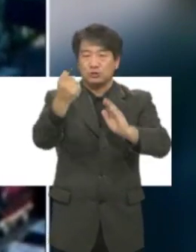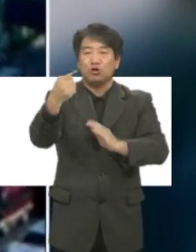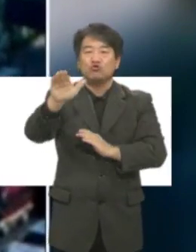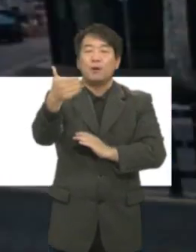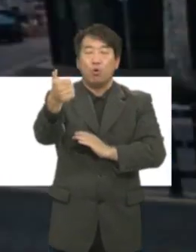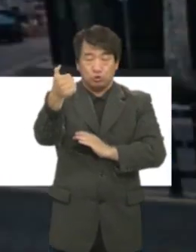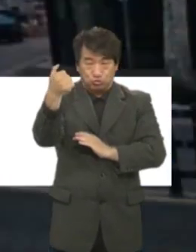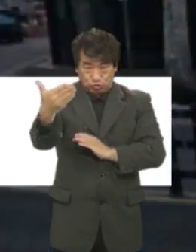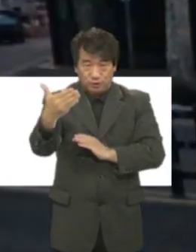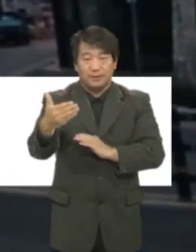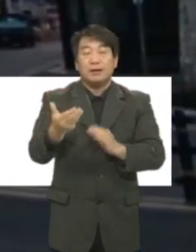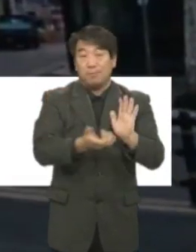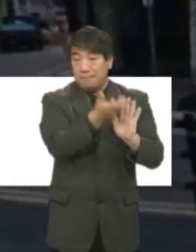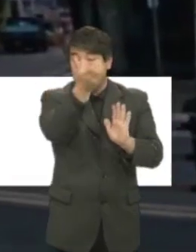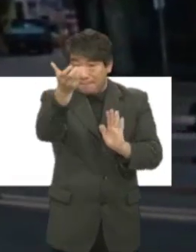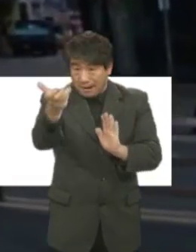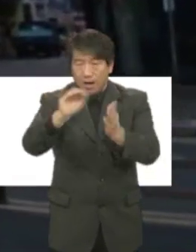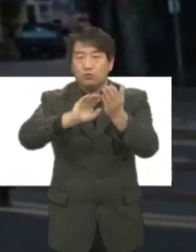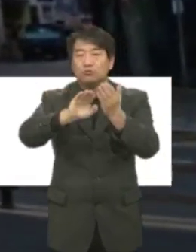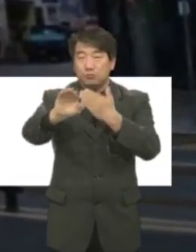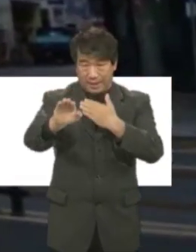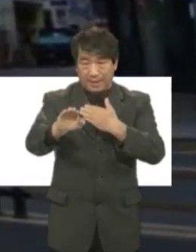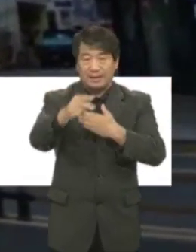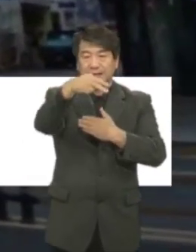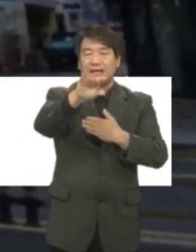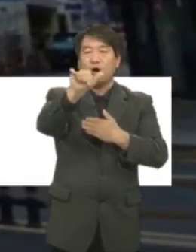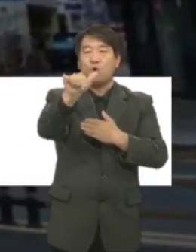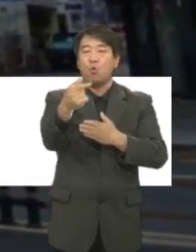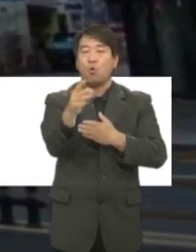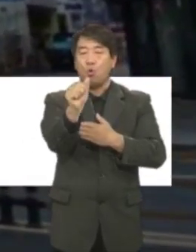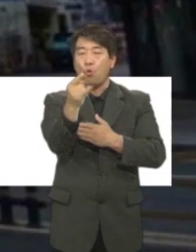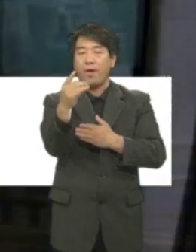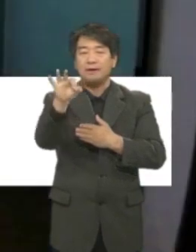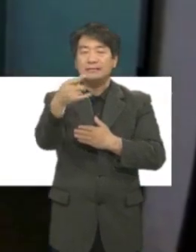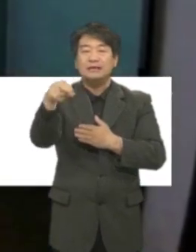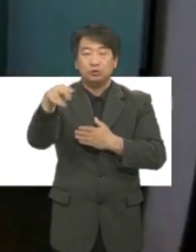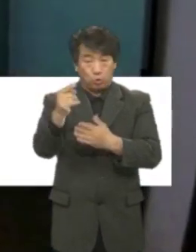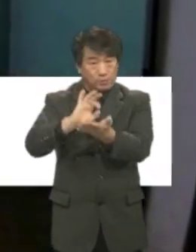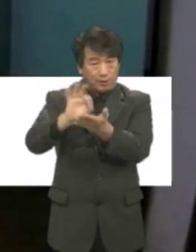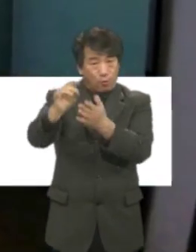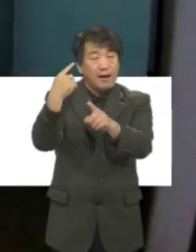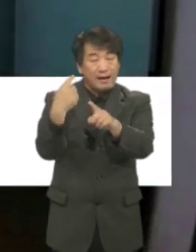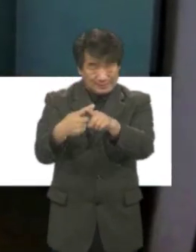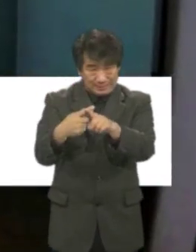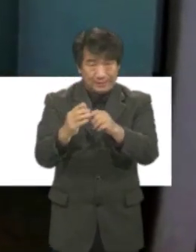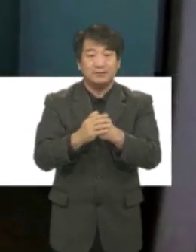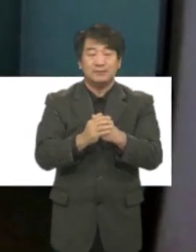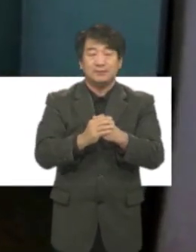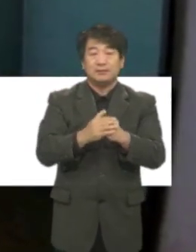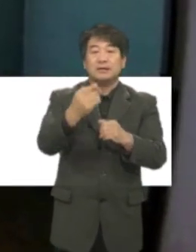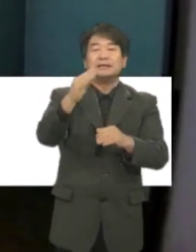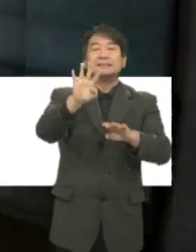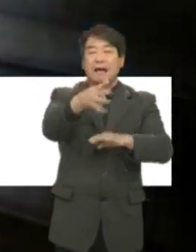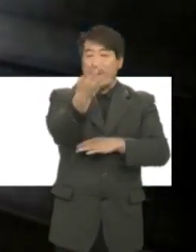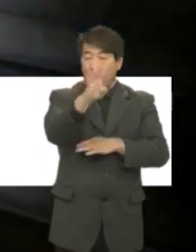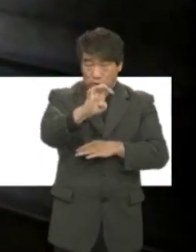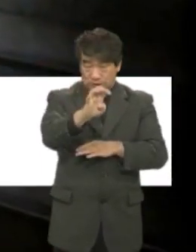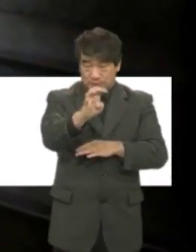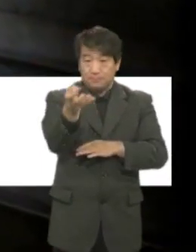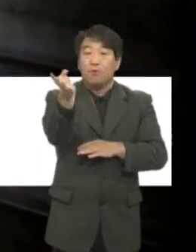1959년 대응동으로 시청사가 이전한 이후 대전 상공회의소로 활용되기도 했습니다. 추청 사업비는 440억